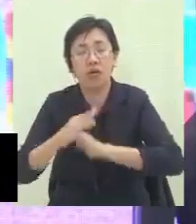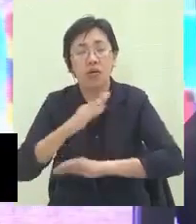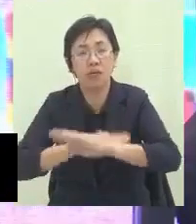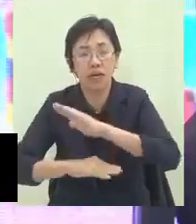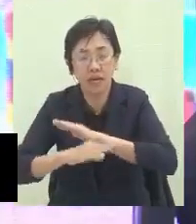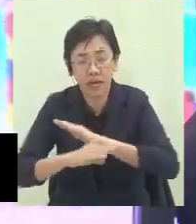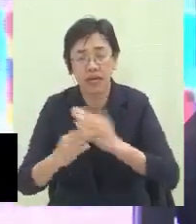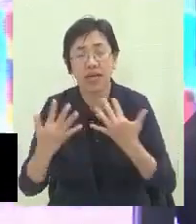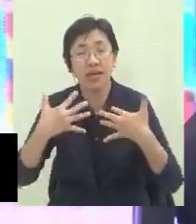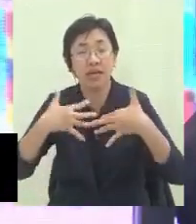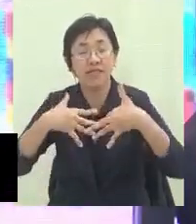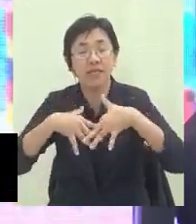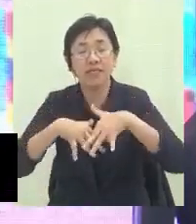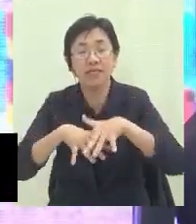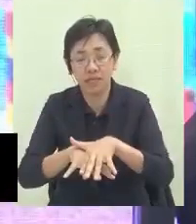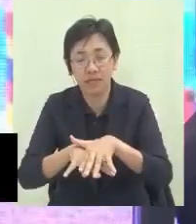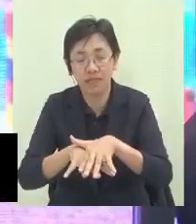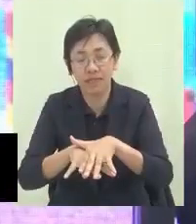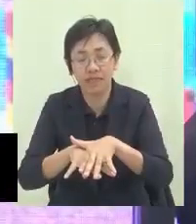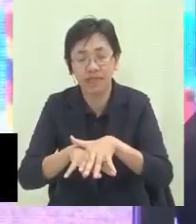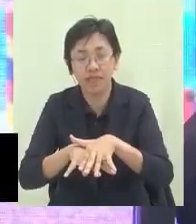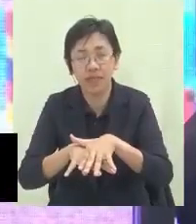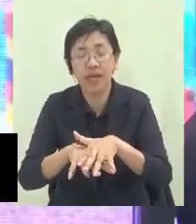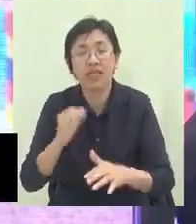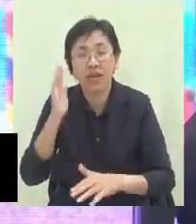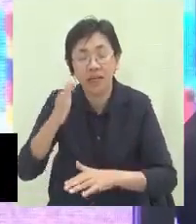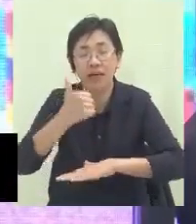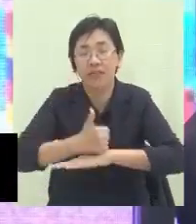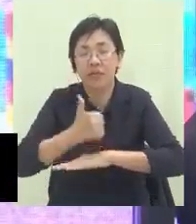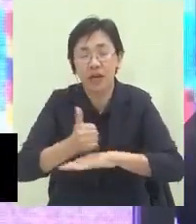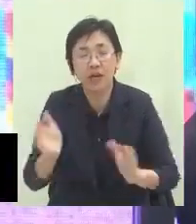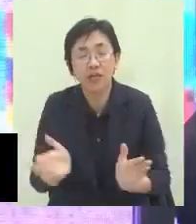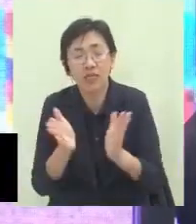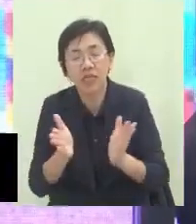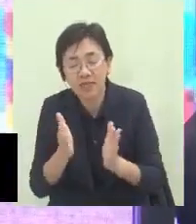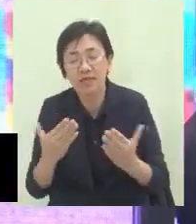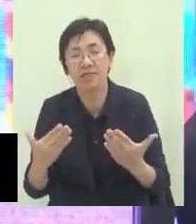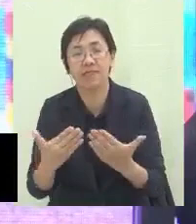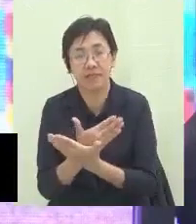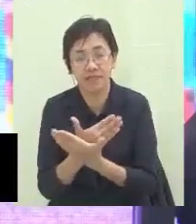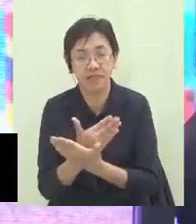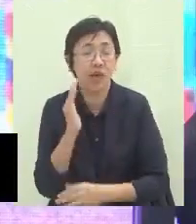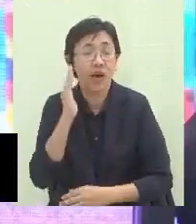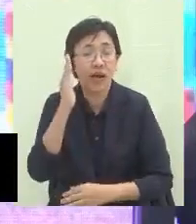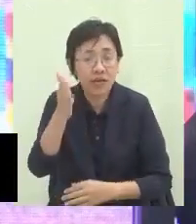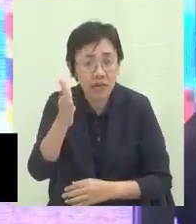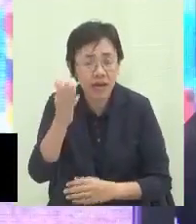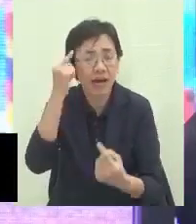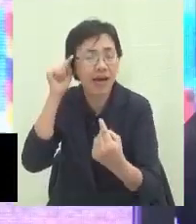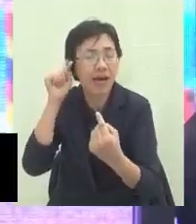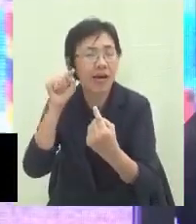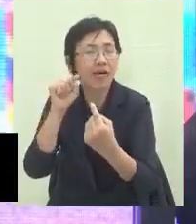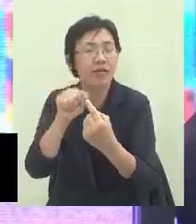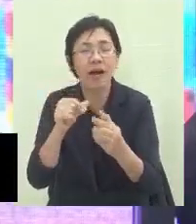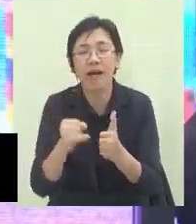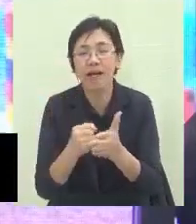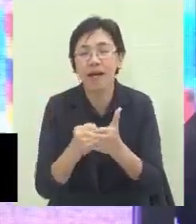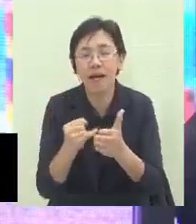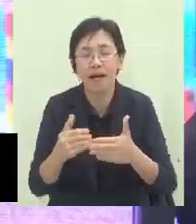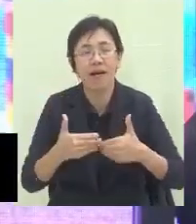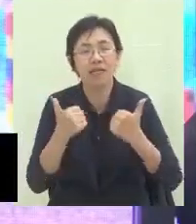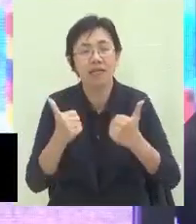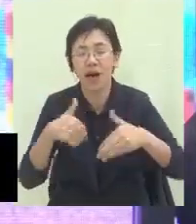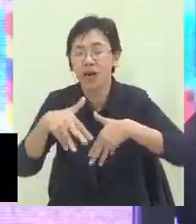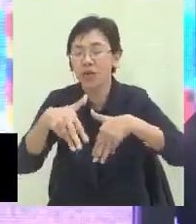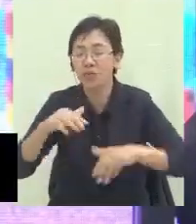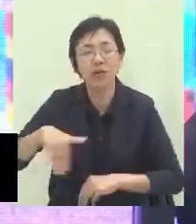ได้มีส่วนร่วมได้เป็นผู้นำในการสร้างความเปลี่ยนแปลงเพื่อการเข้าถึงโดยสะดวกทั่วหน้า